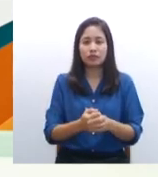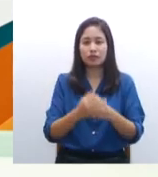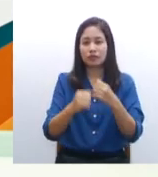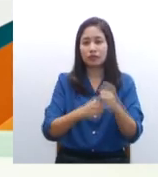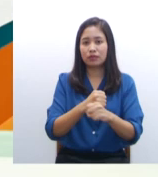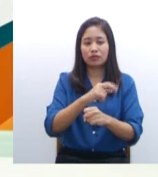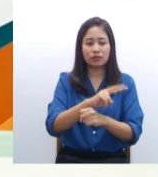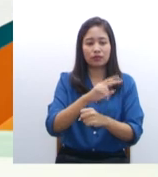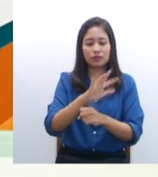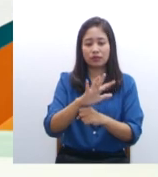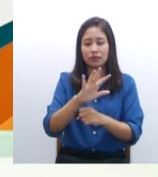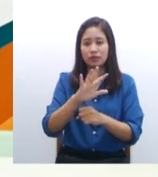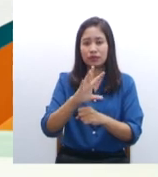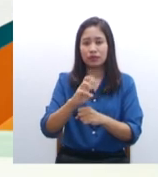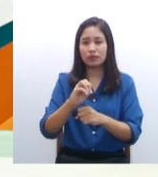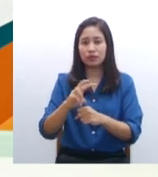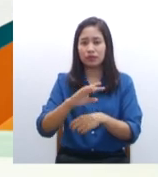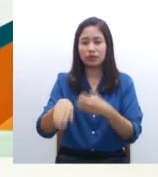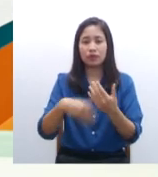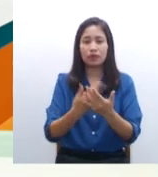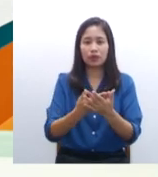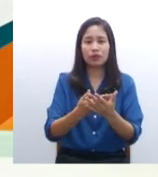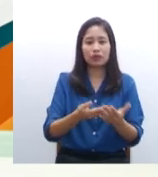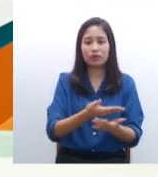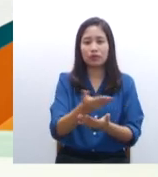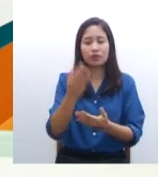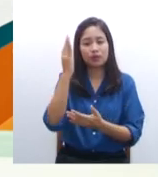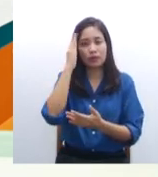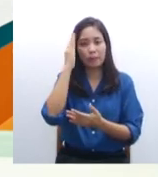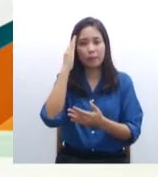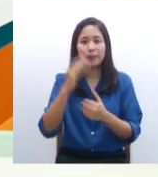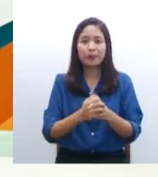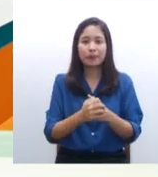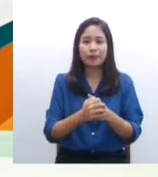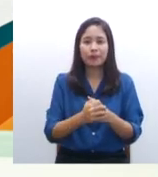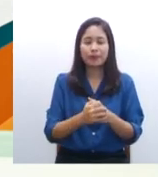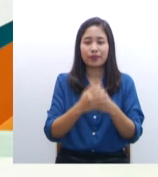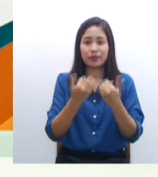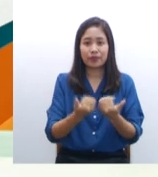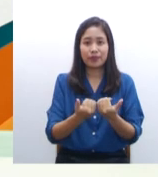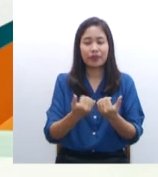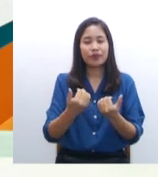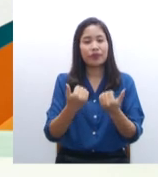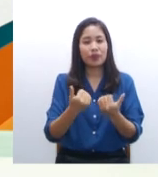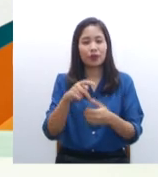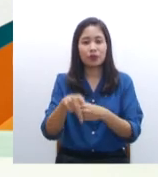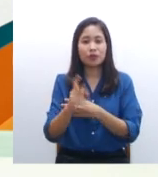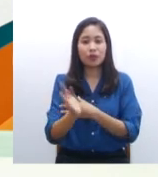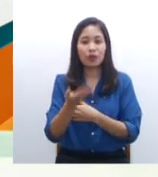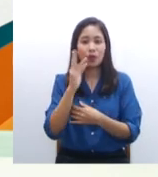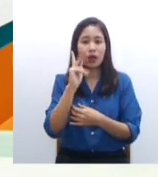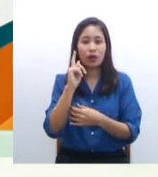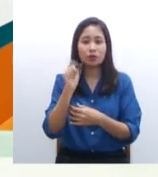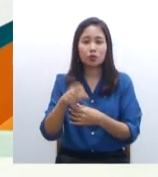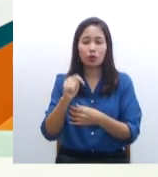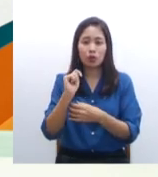ษา2563นะครับให้กับผู้ชมรายการได้รับรู้ได้รับทราบนะครับอีกหนึ่งรายการครับที่ทางรายการพุทธเช้าเก่าสพท.จ